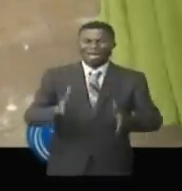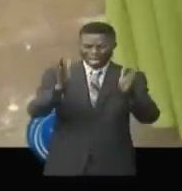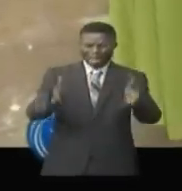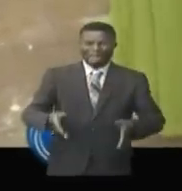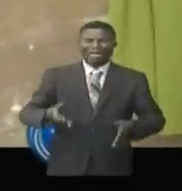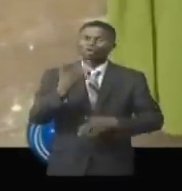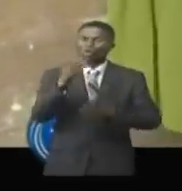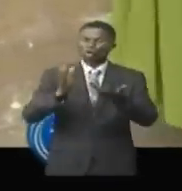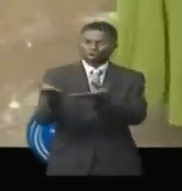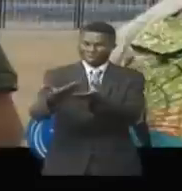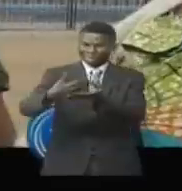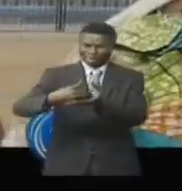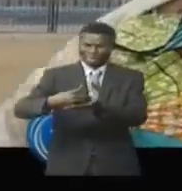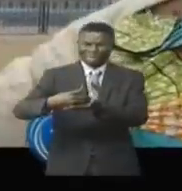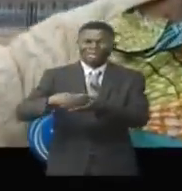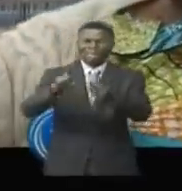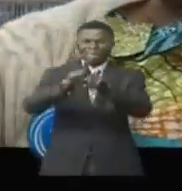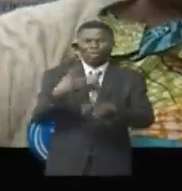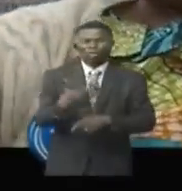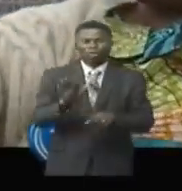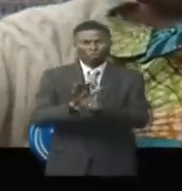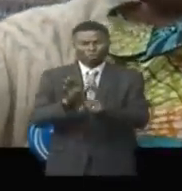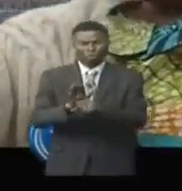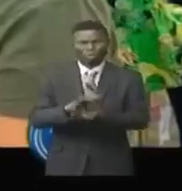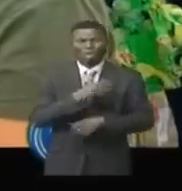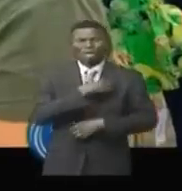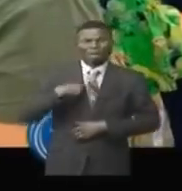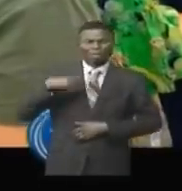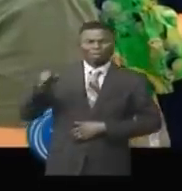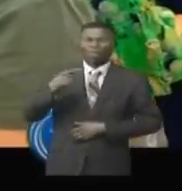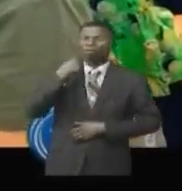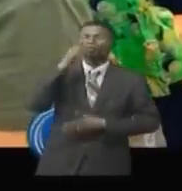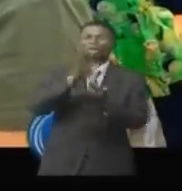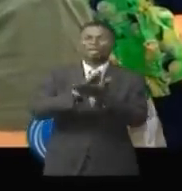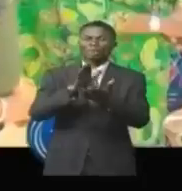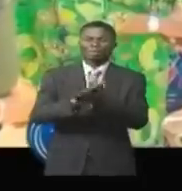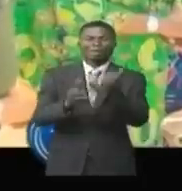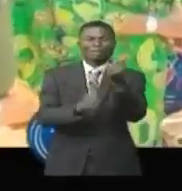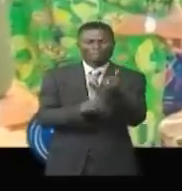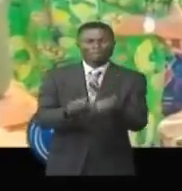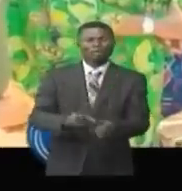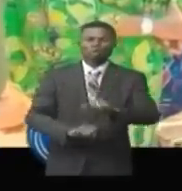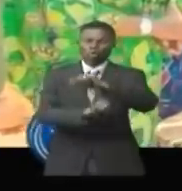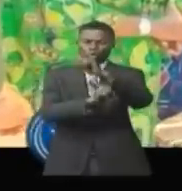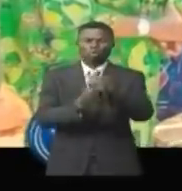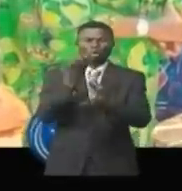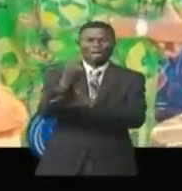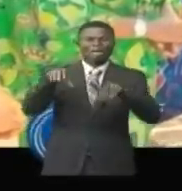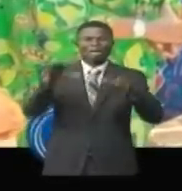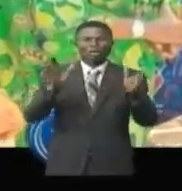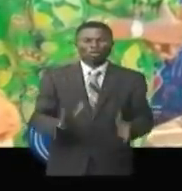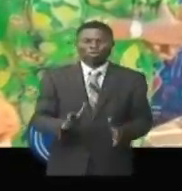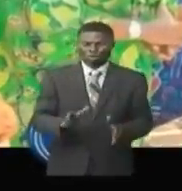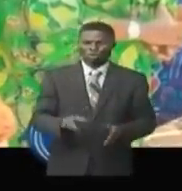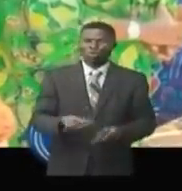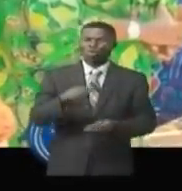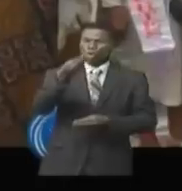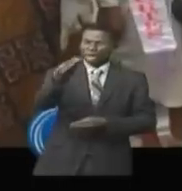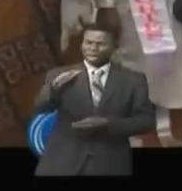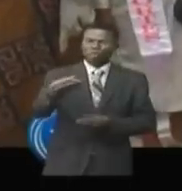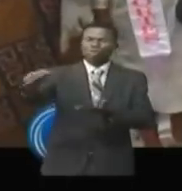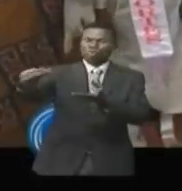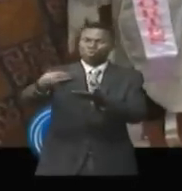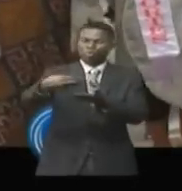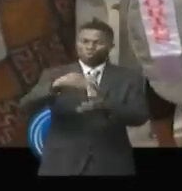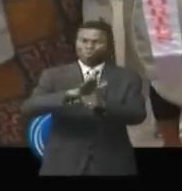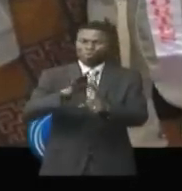La présidente de cette structure, Mme Bishop Rachidi, a remercié les donateurs et appelé les Congolaises et Congolais à répondre à cette campagne